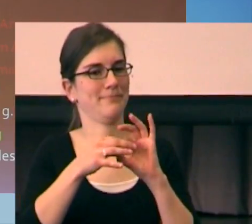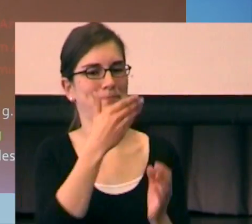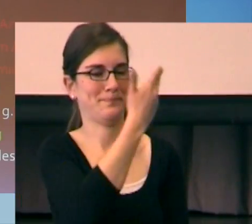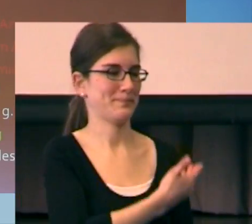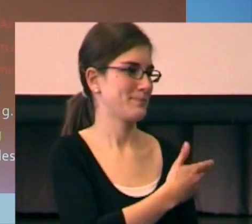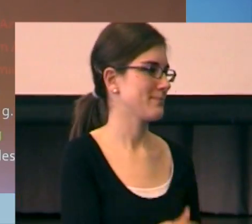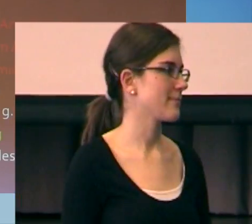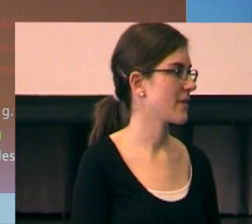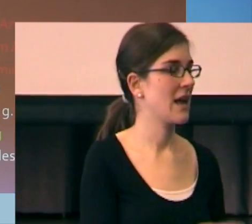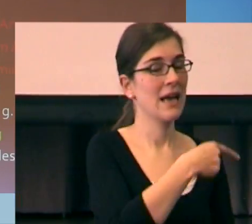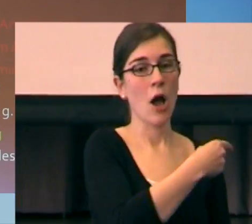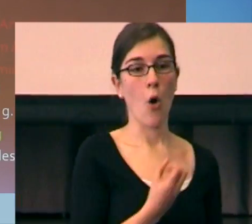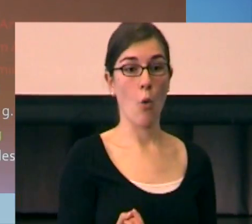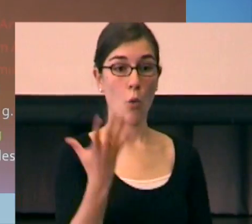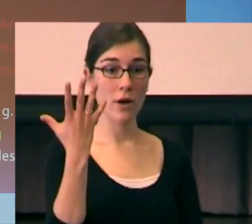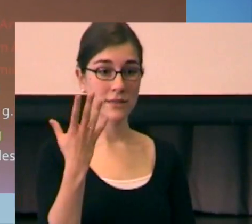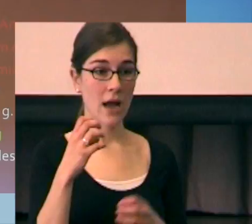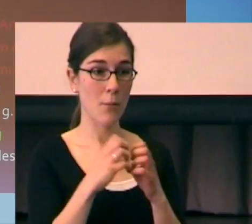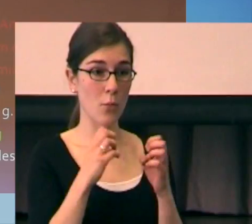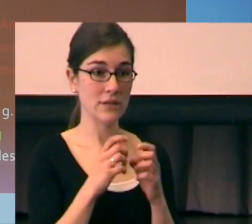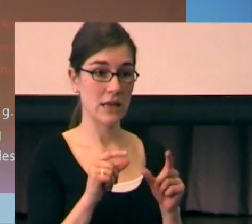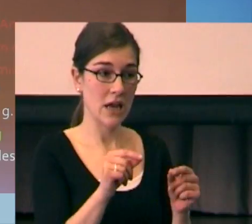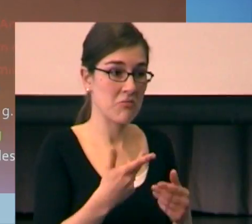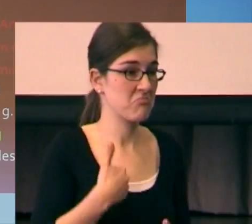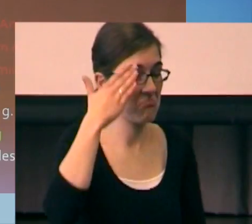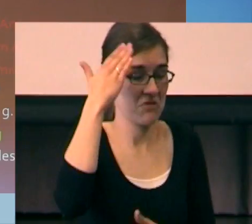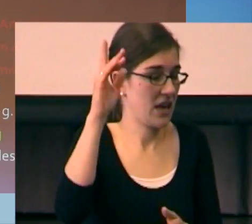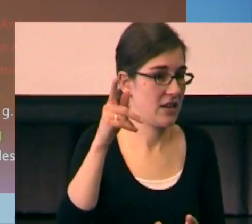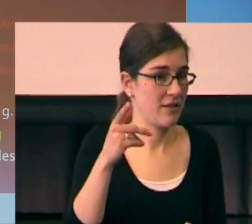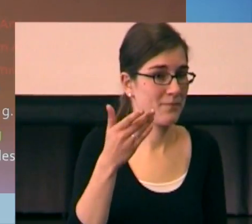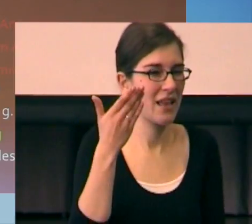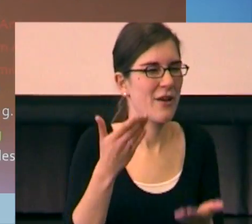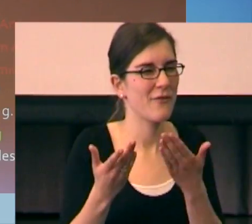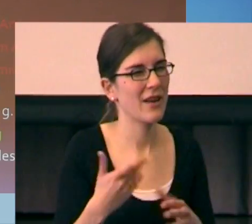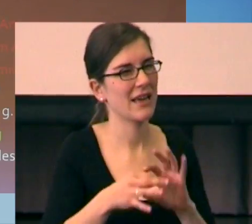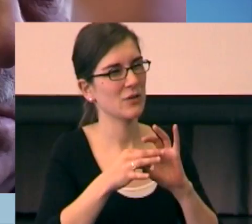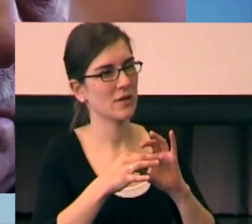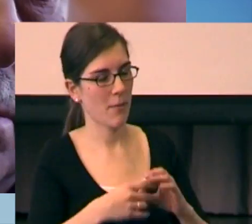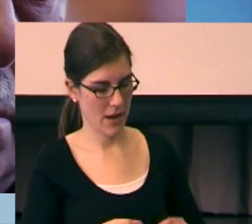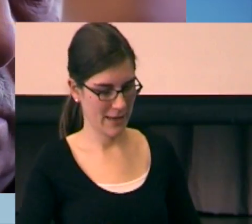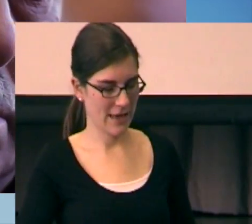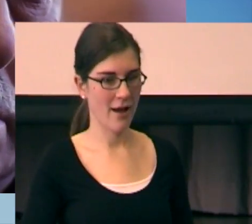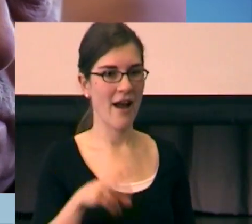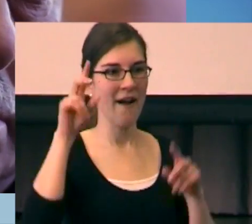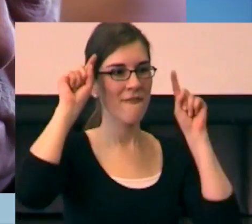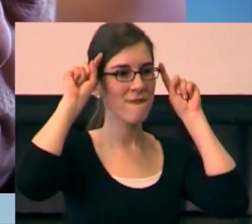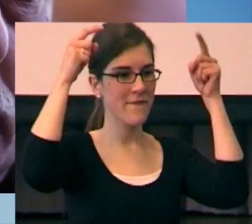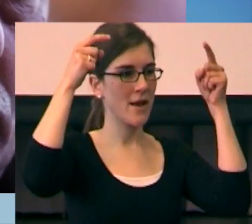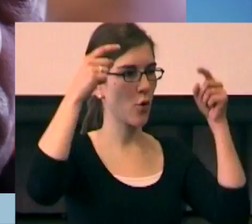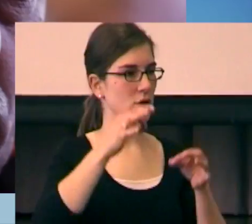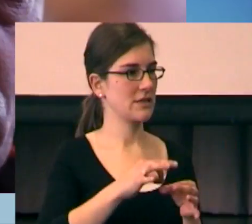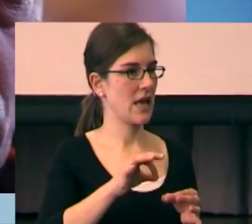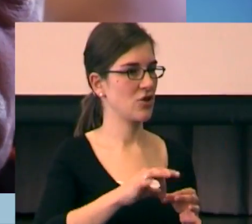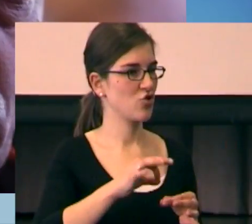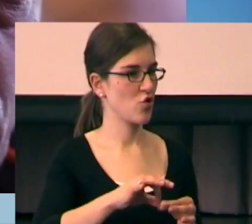Es gibt Hinweise bzw. Vermutungen, dass vielleicht Entzündungen, chronische Entzündungen, Virusentzündungen für die